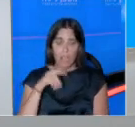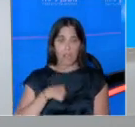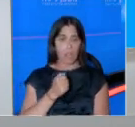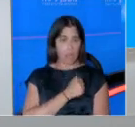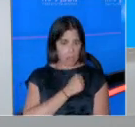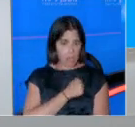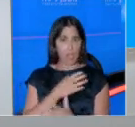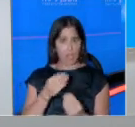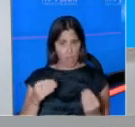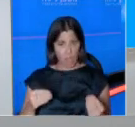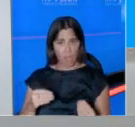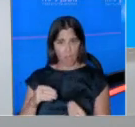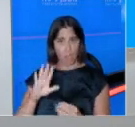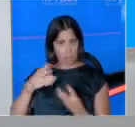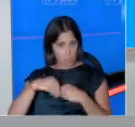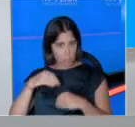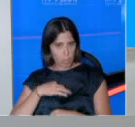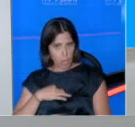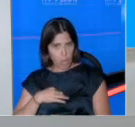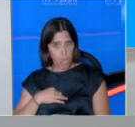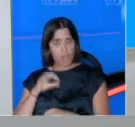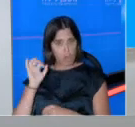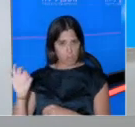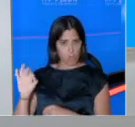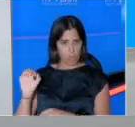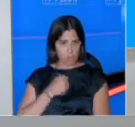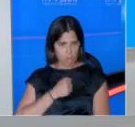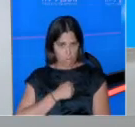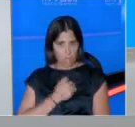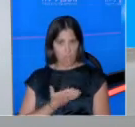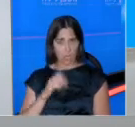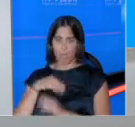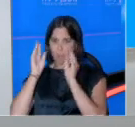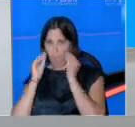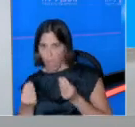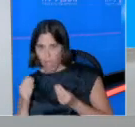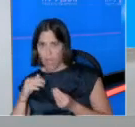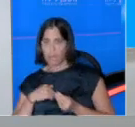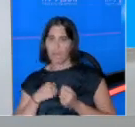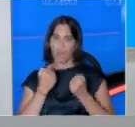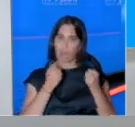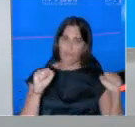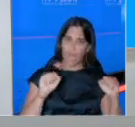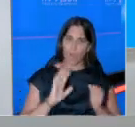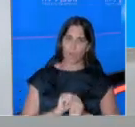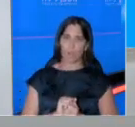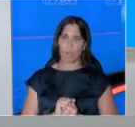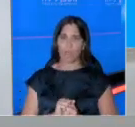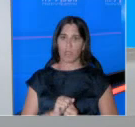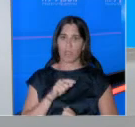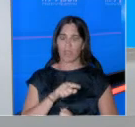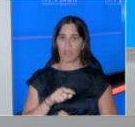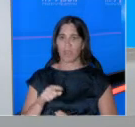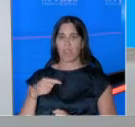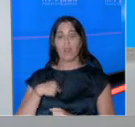הדתי, ורבות ורבים מחבריי ובני משפחתי, הם שייכים על הציבור הדתי, גם החרדי אורתודוקסי, גם הרפורמי קונסרבטיבי. אל תעשי דעוין. בשורה